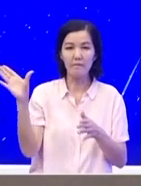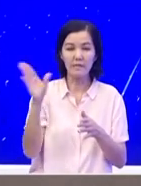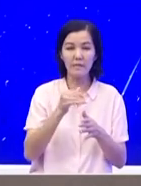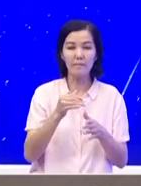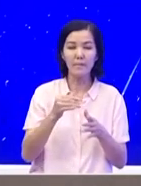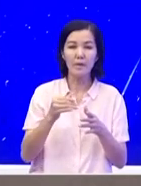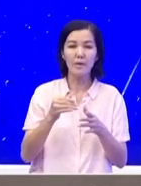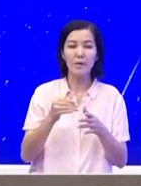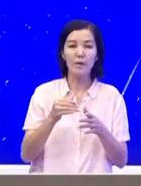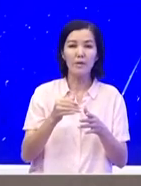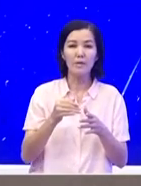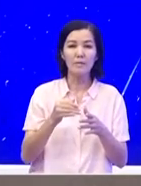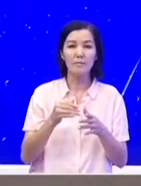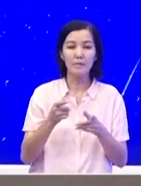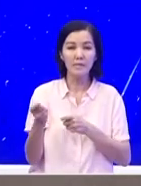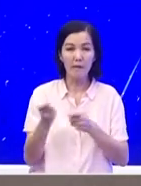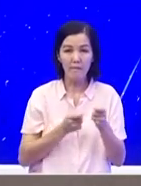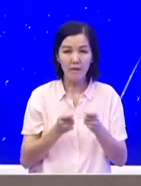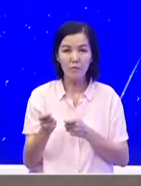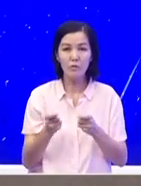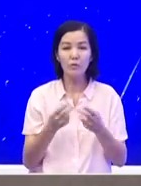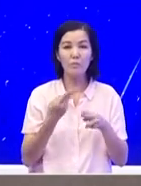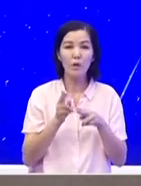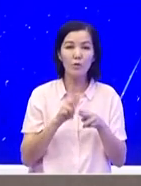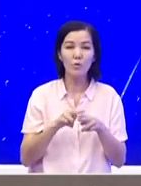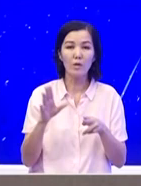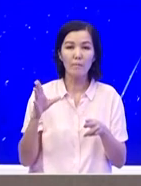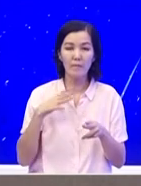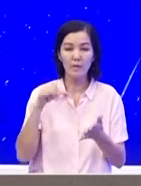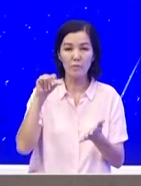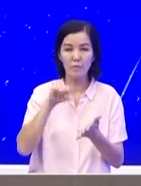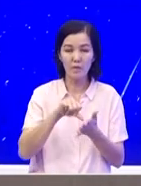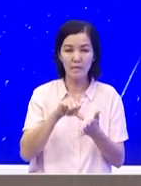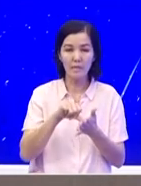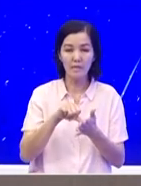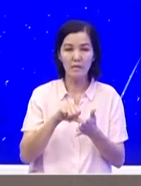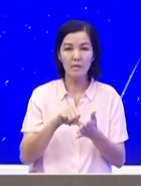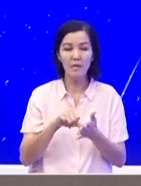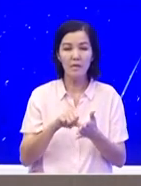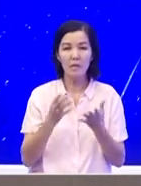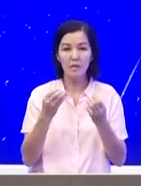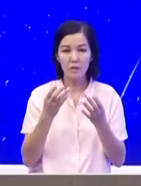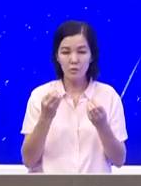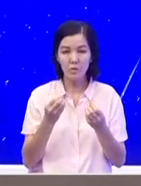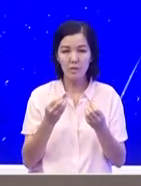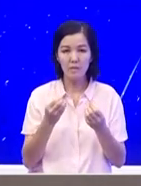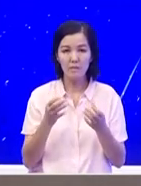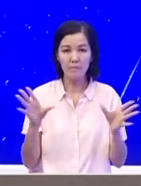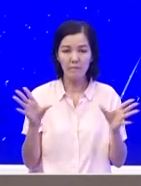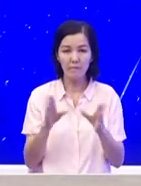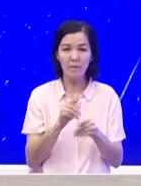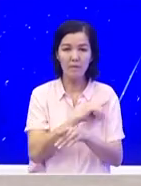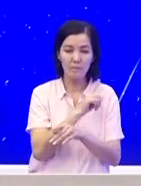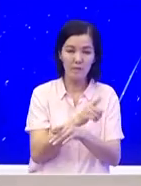учредителям, заведующим, которые приняли участие в этой акции. Мы еще раз убедились, что когда мы вместе, мы